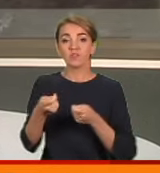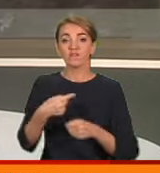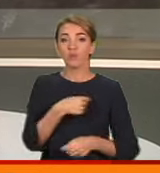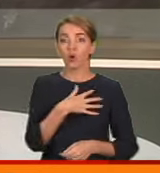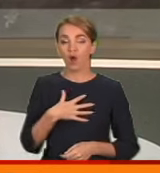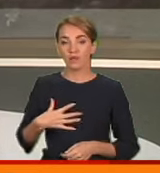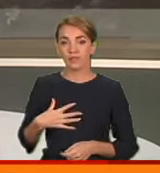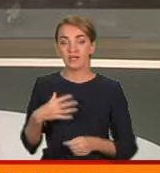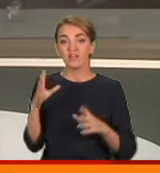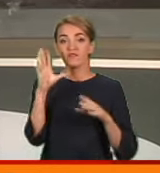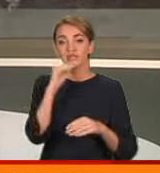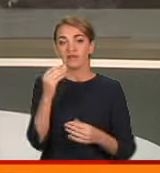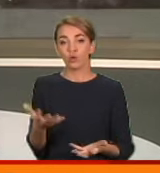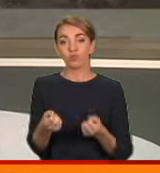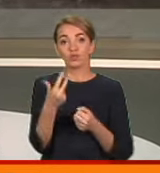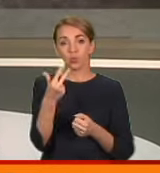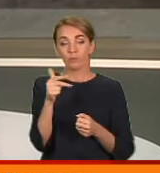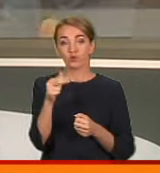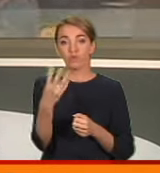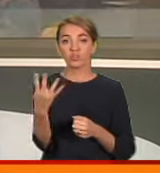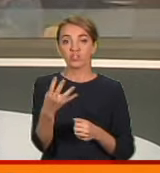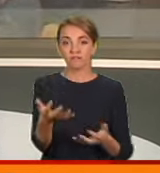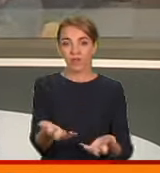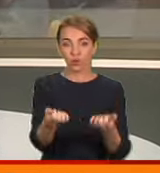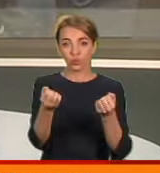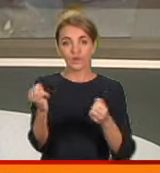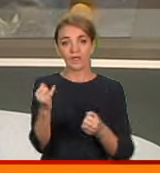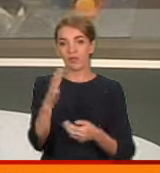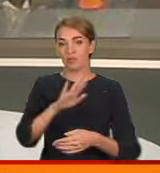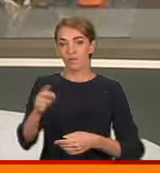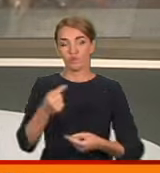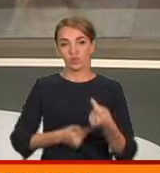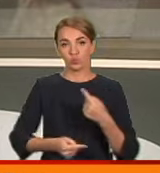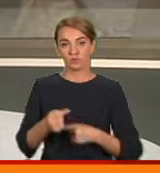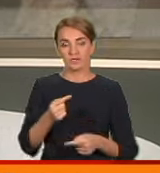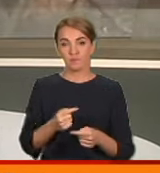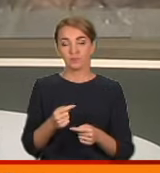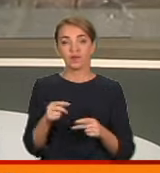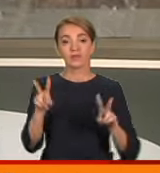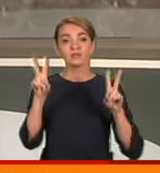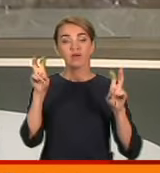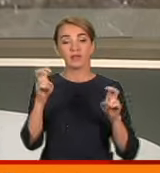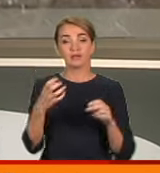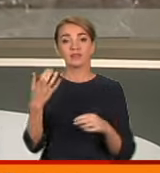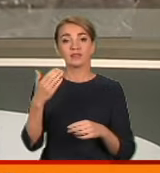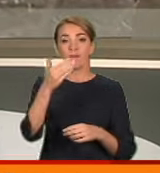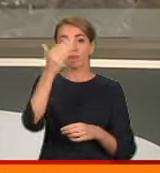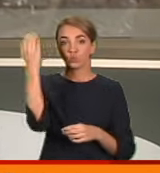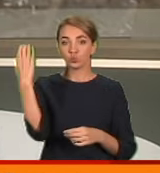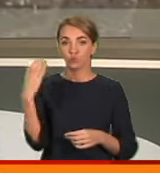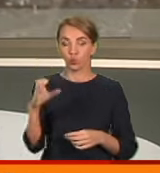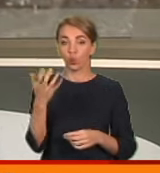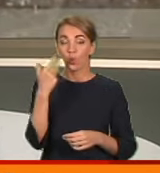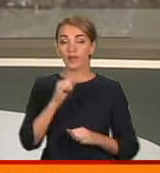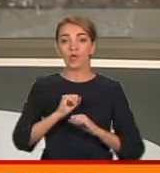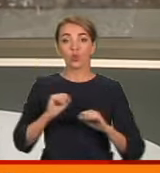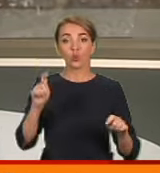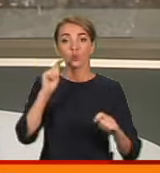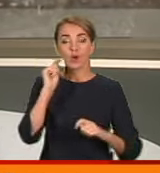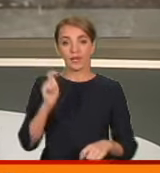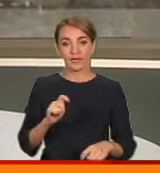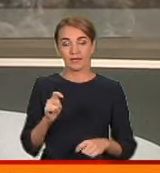утім встиг врятувати трьох. Пішов по четвертого і не повернувся. Їх назвали «Небесною сотнею», коли герої